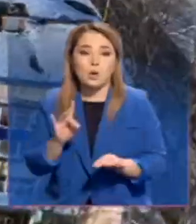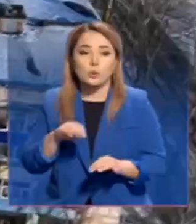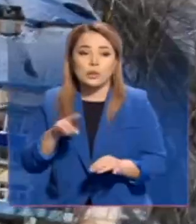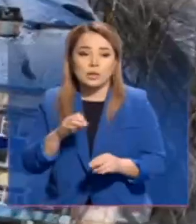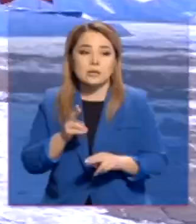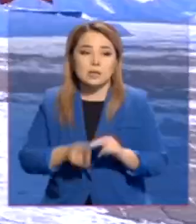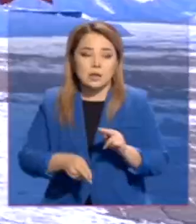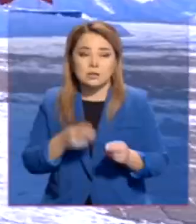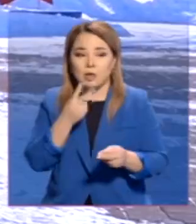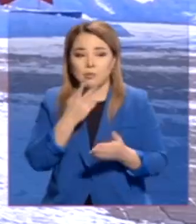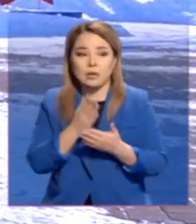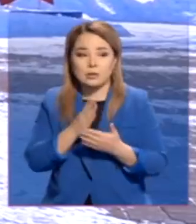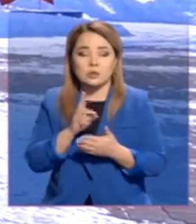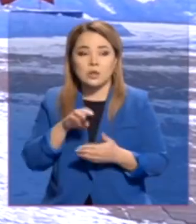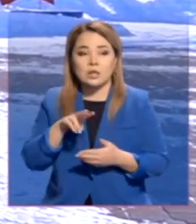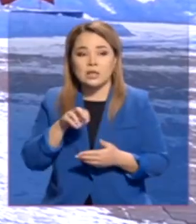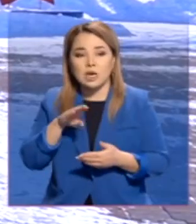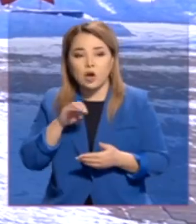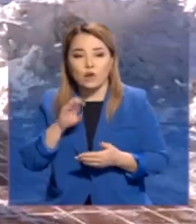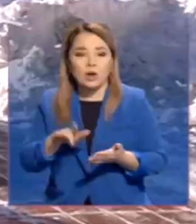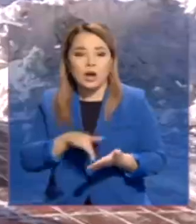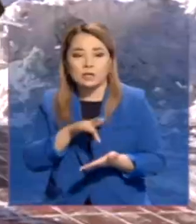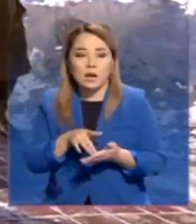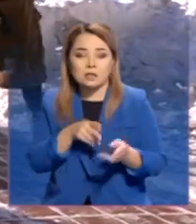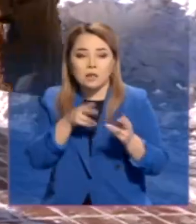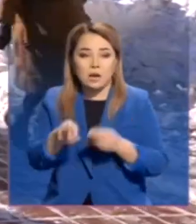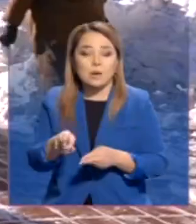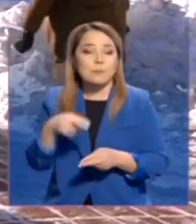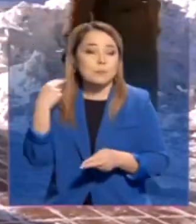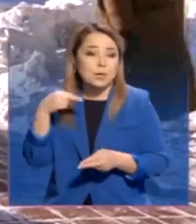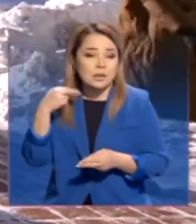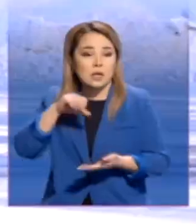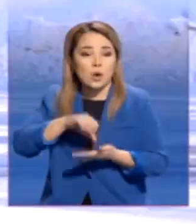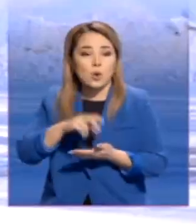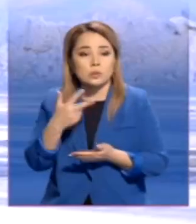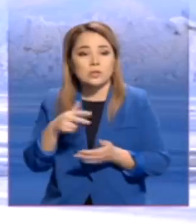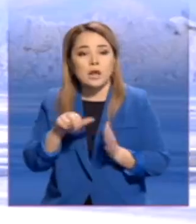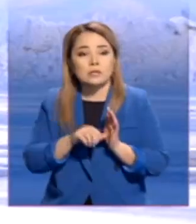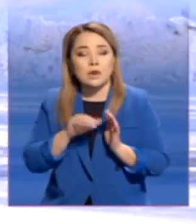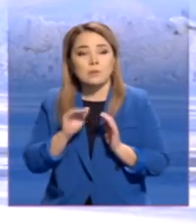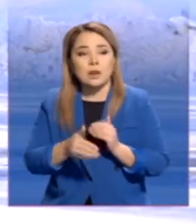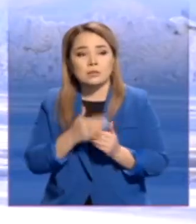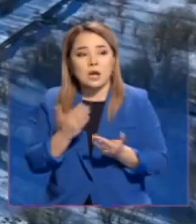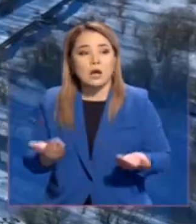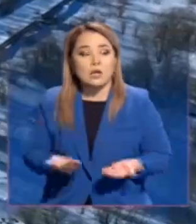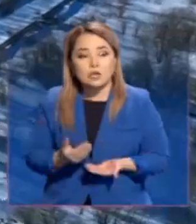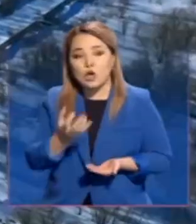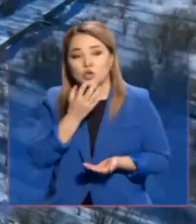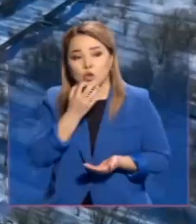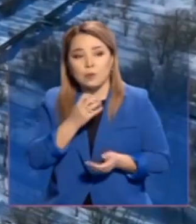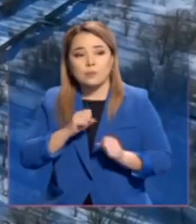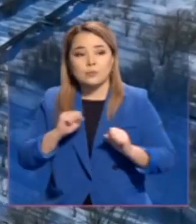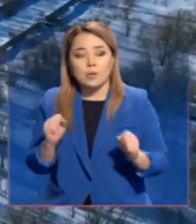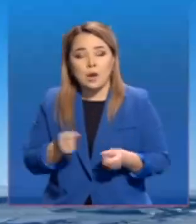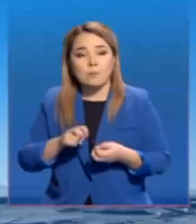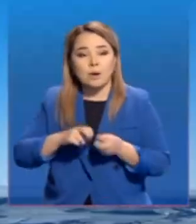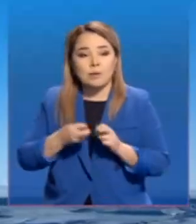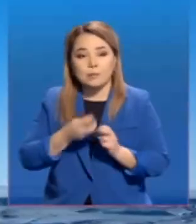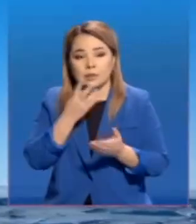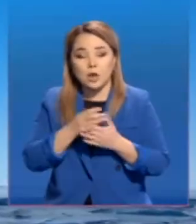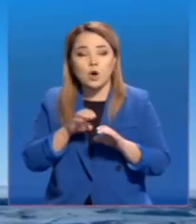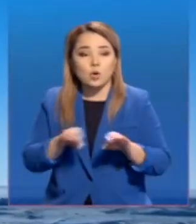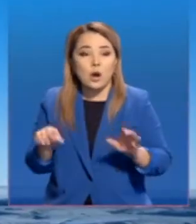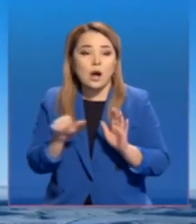Рудныйдан соң Қасым Жомарт Тоқаев Лисаковск қаласына барды. 36 мыңнан астам тұрғыны бар шағын қалада да жылу жауыр болған проблема.